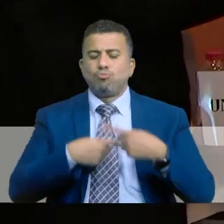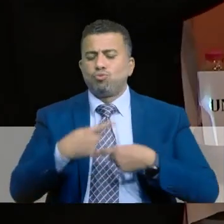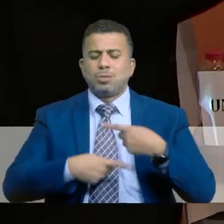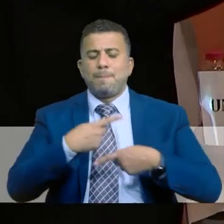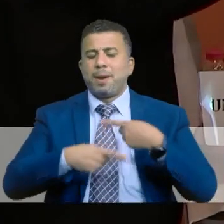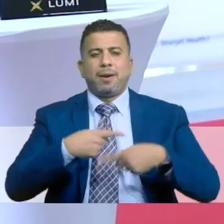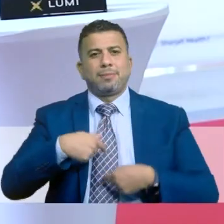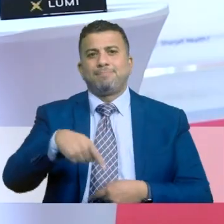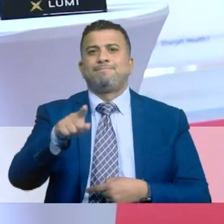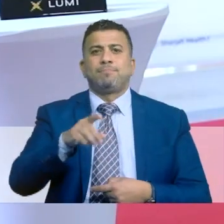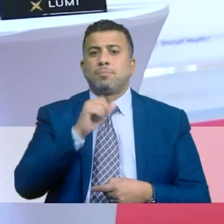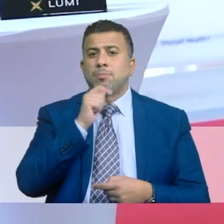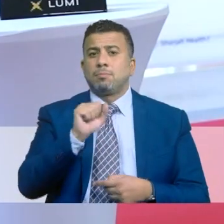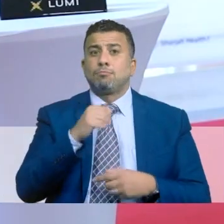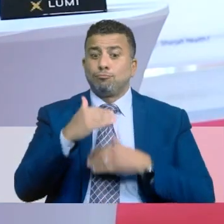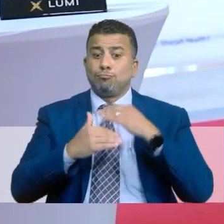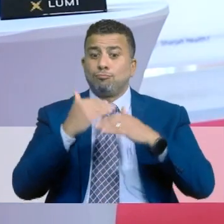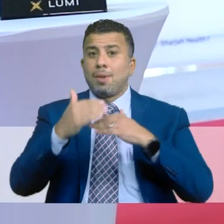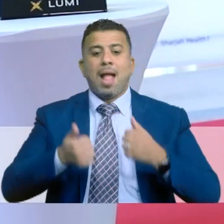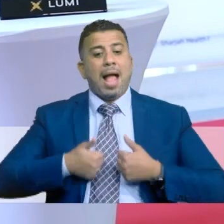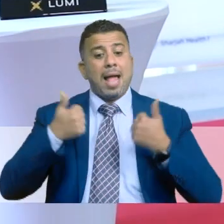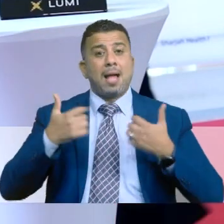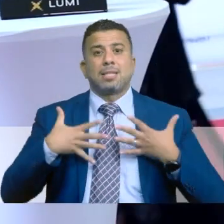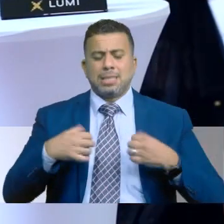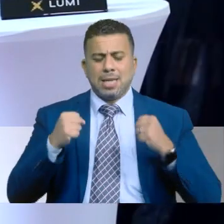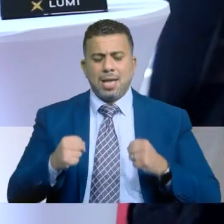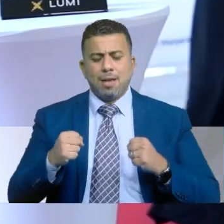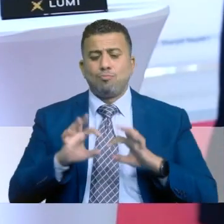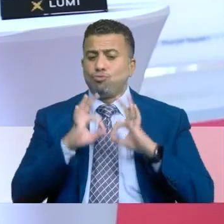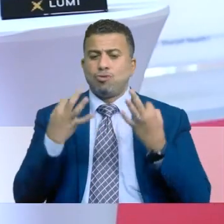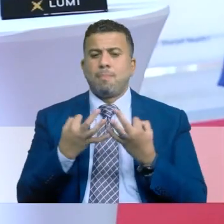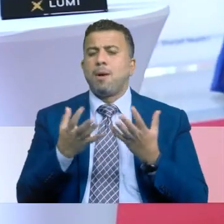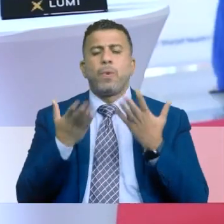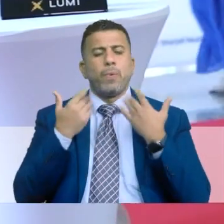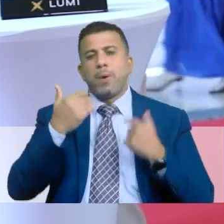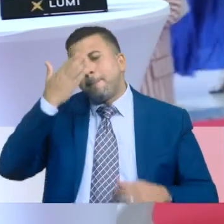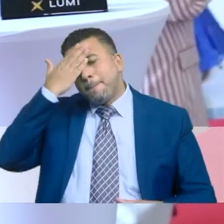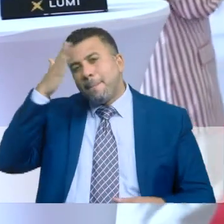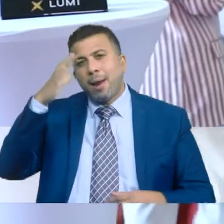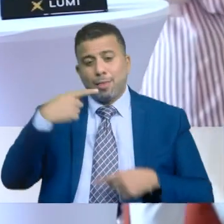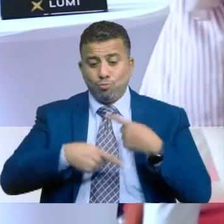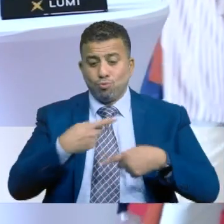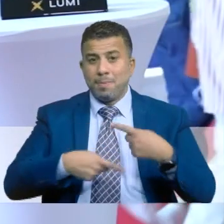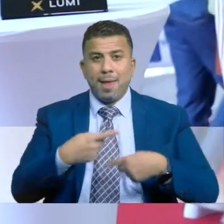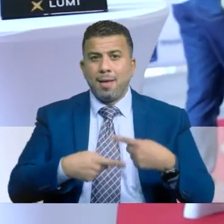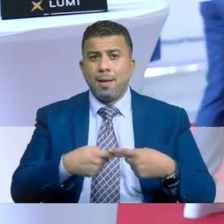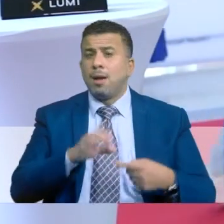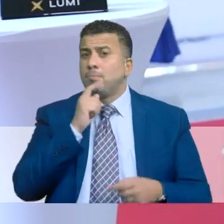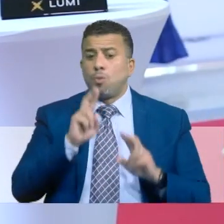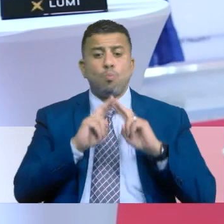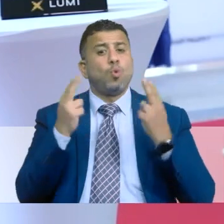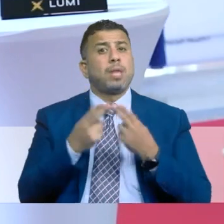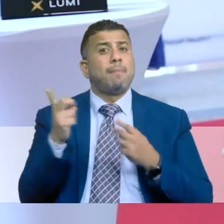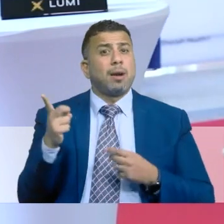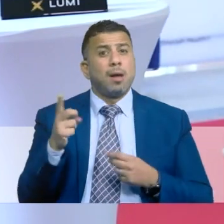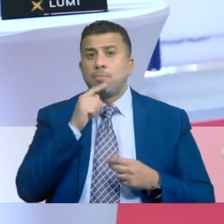مستمر. للمضي قدما نحو حياة صحية ومجتمع خال من الأمراض المزمنة، جاء هذا المؤتمر